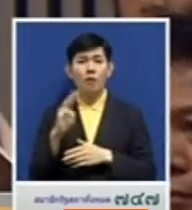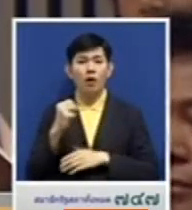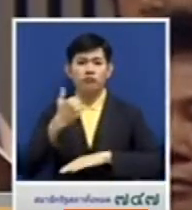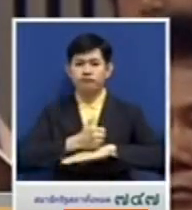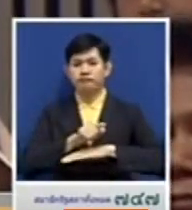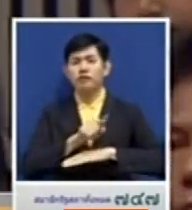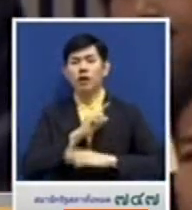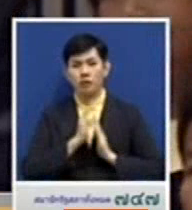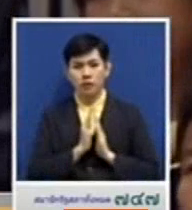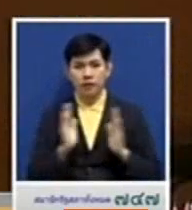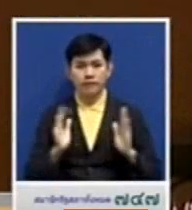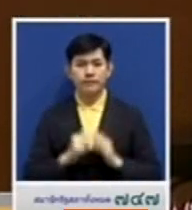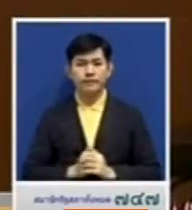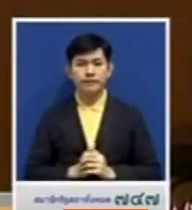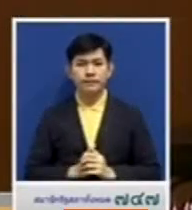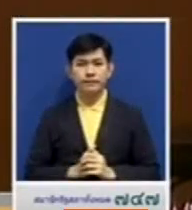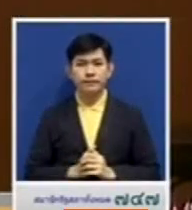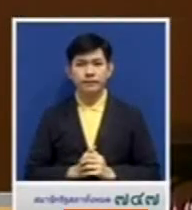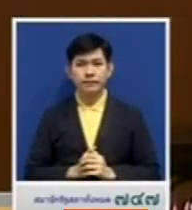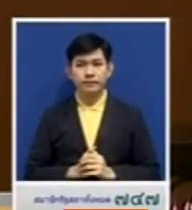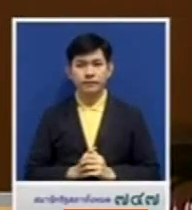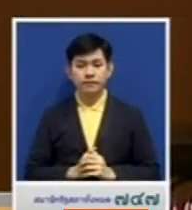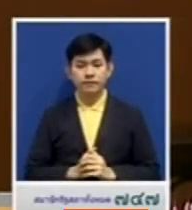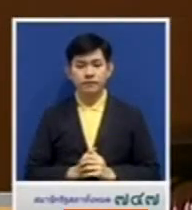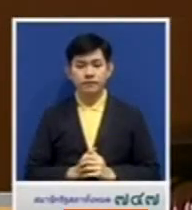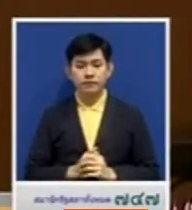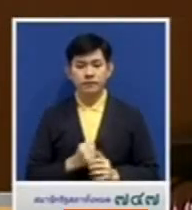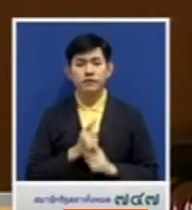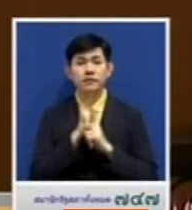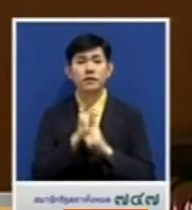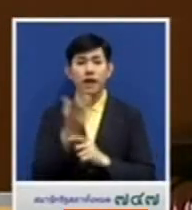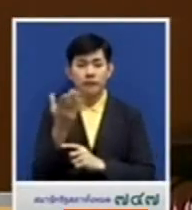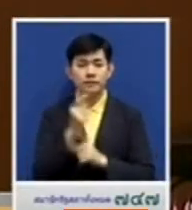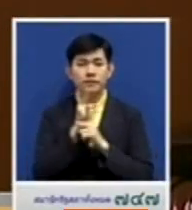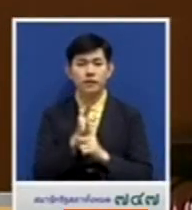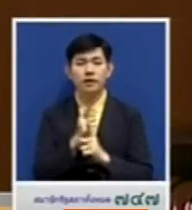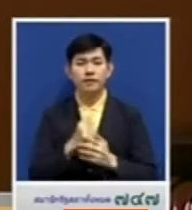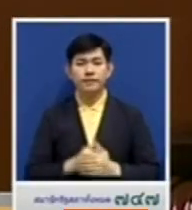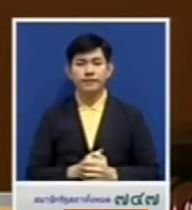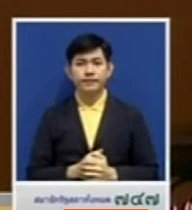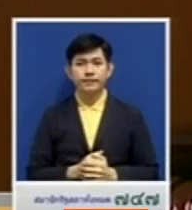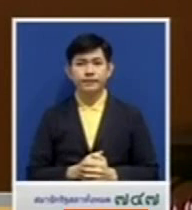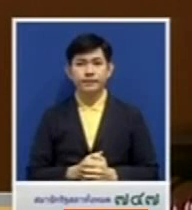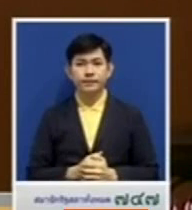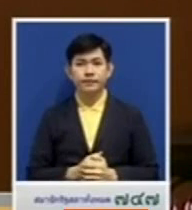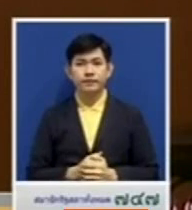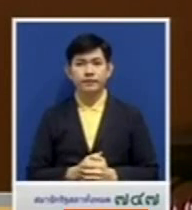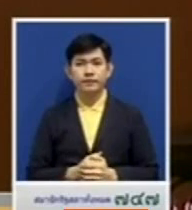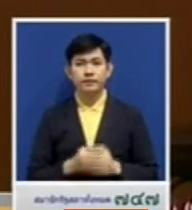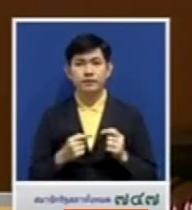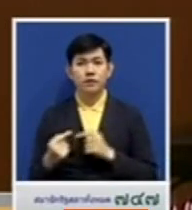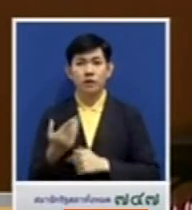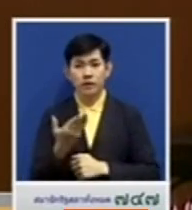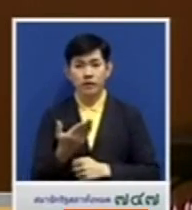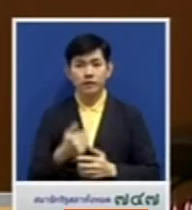ครับ ทำอะไรผิดเลยนะครับก็ว่าไปตามที่ท่านว่านั่นแหละนะ ครับท่านเชิญนะครับแต่ว่าผมจำเ